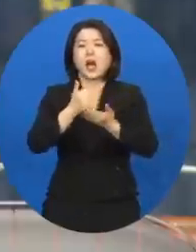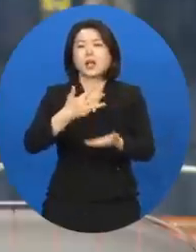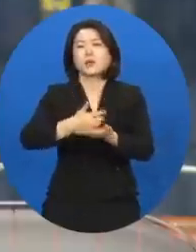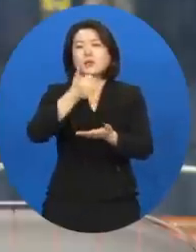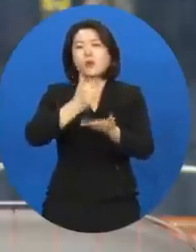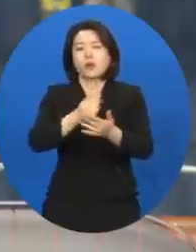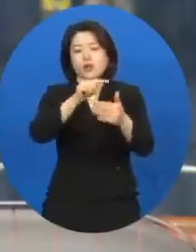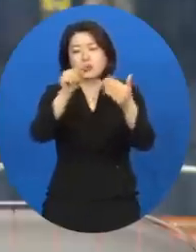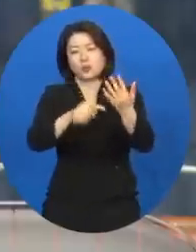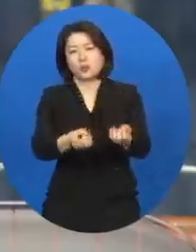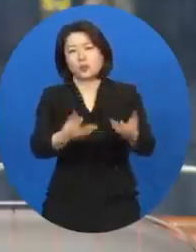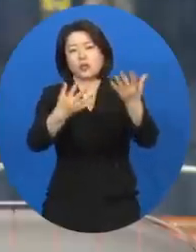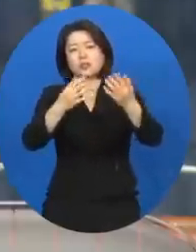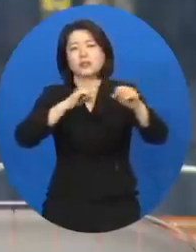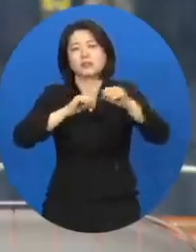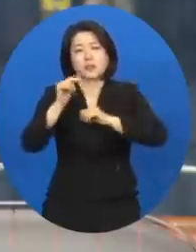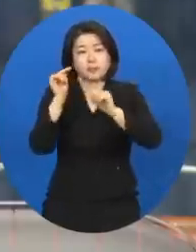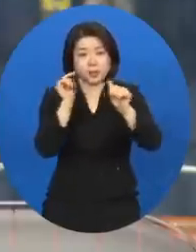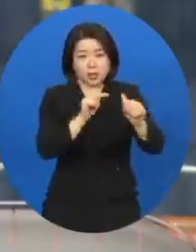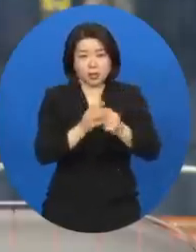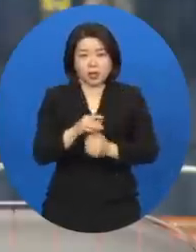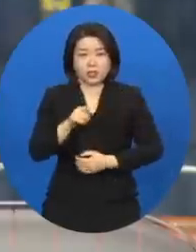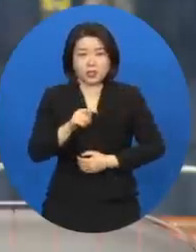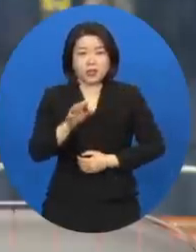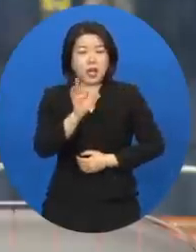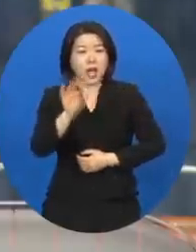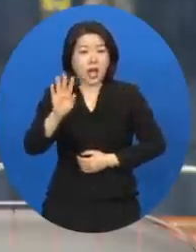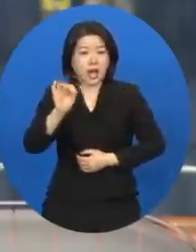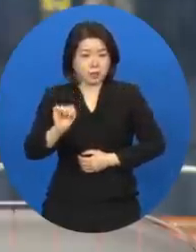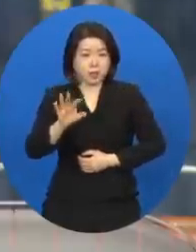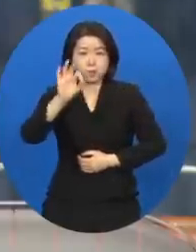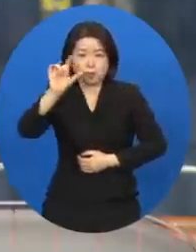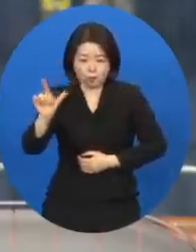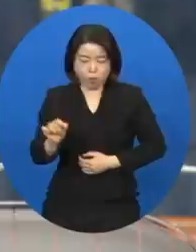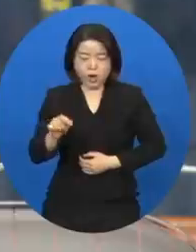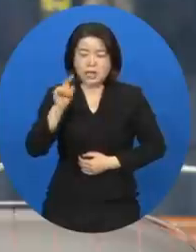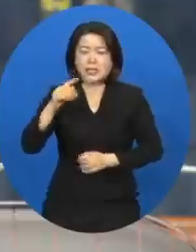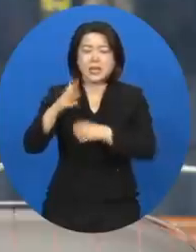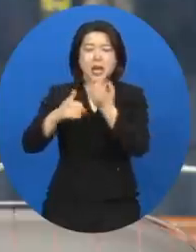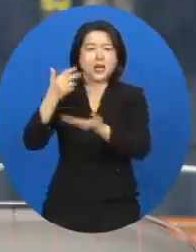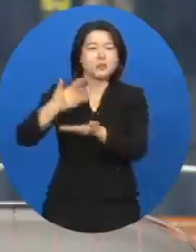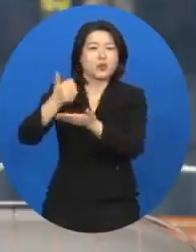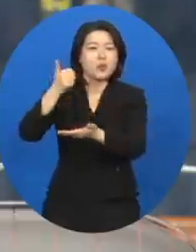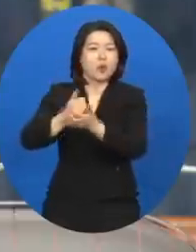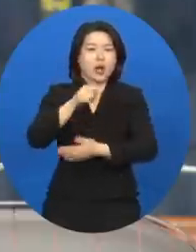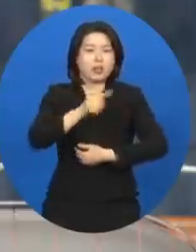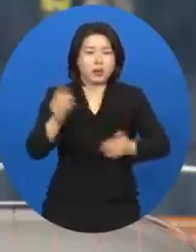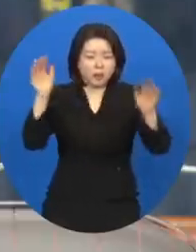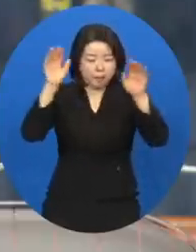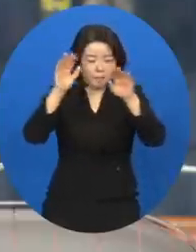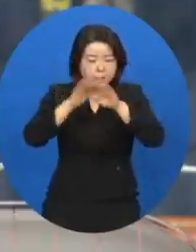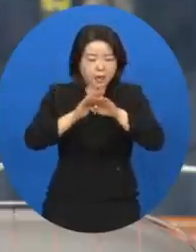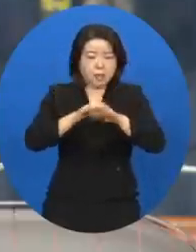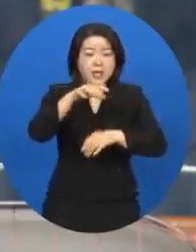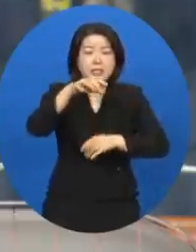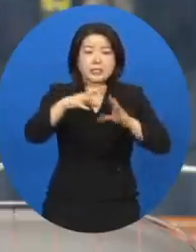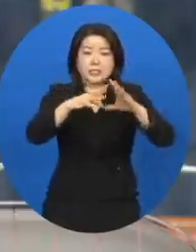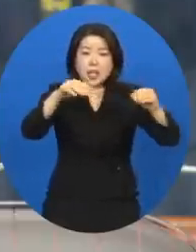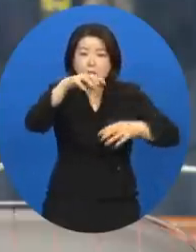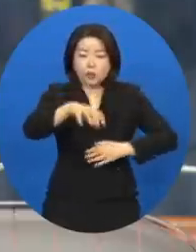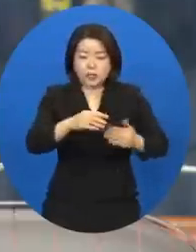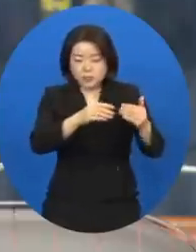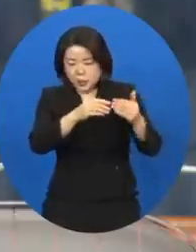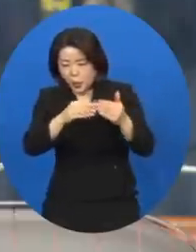유월절을 행하라. 이는 아비보에 내 하나님 여호와께서 밤에 너를 애굽에서 인도하여